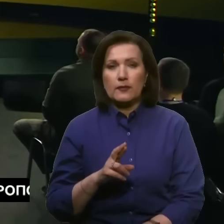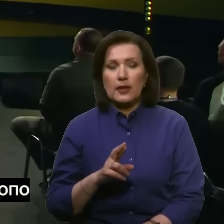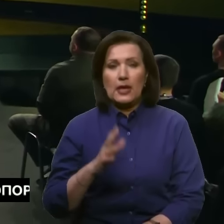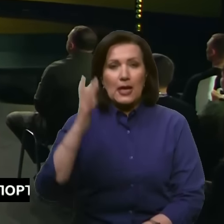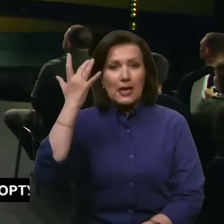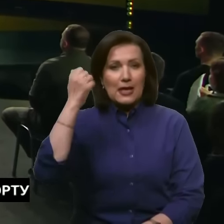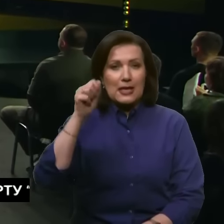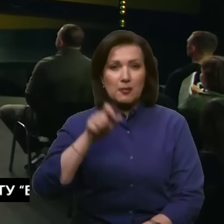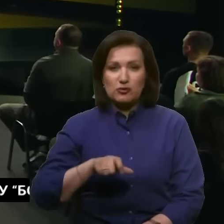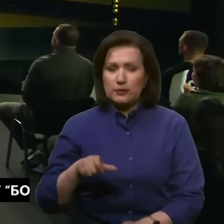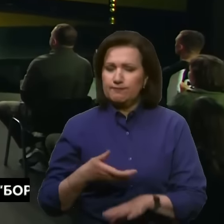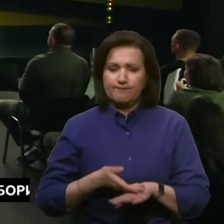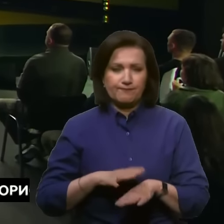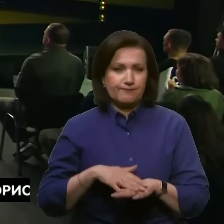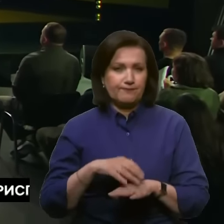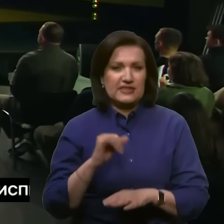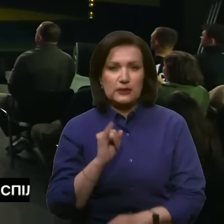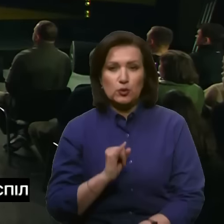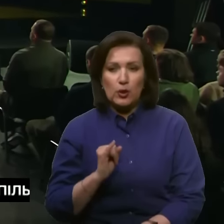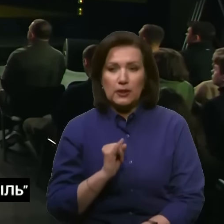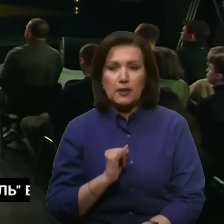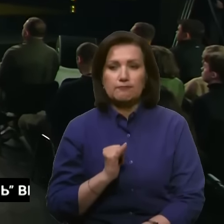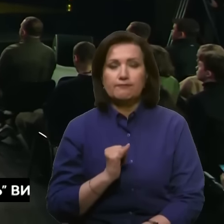кримчан, ну, складна історія, ну, просто